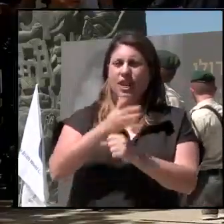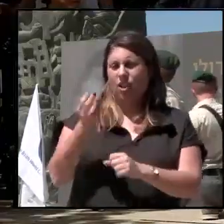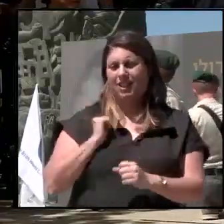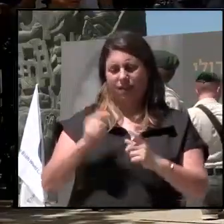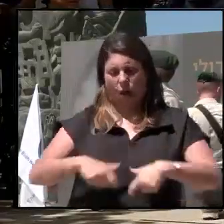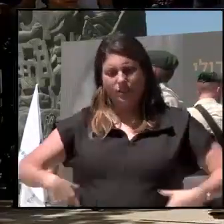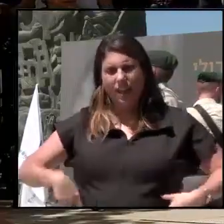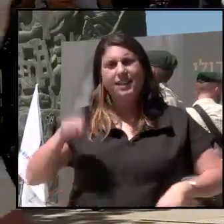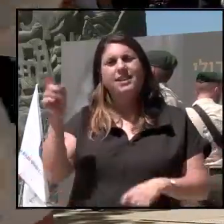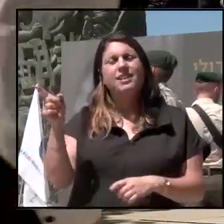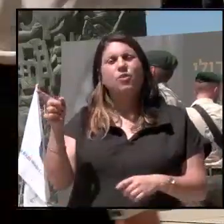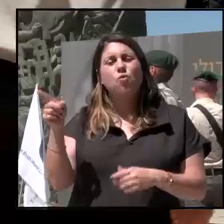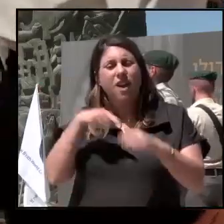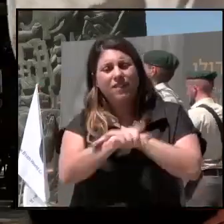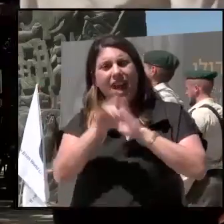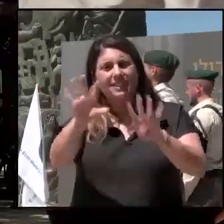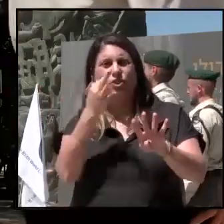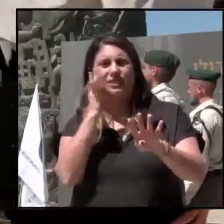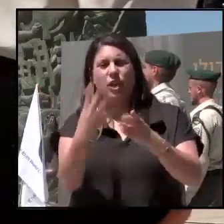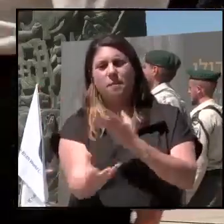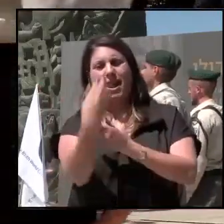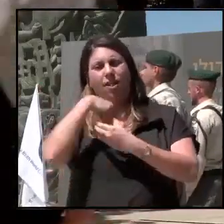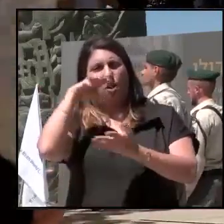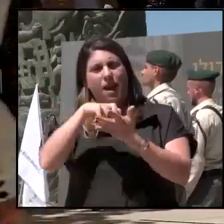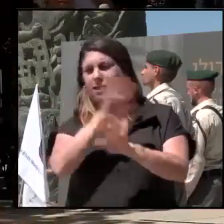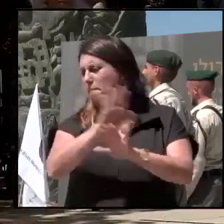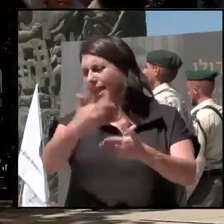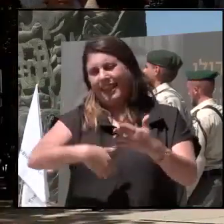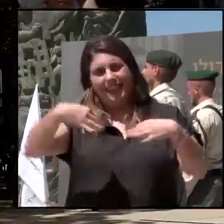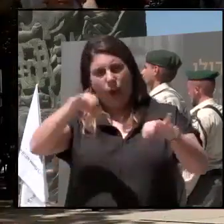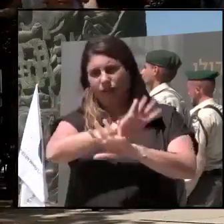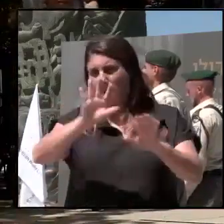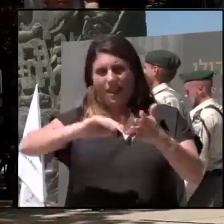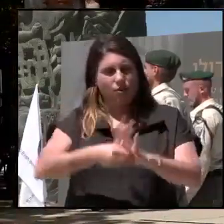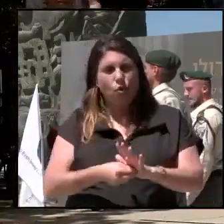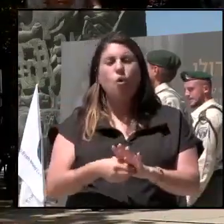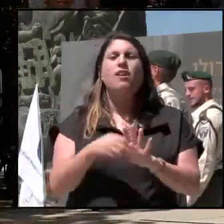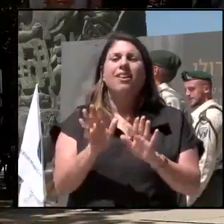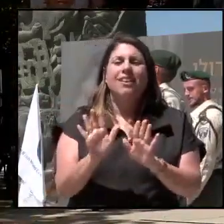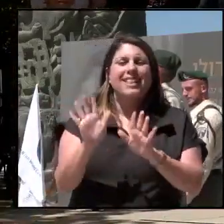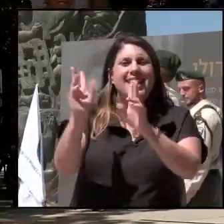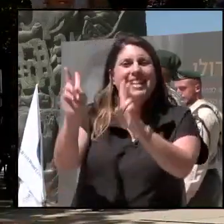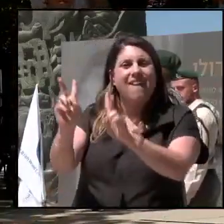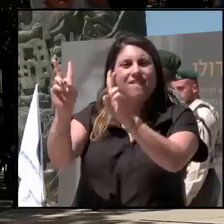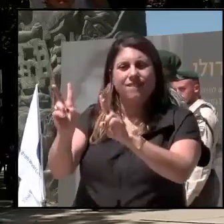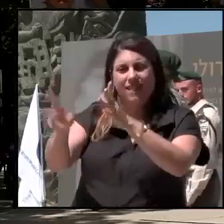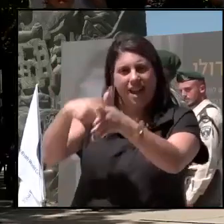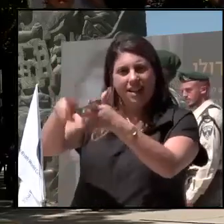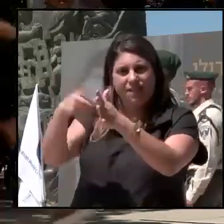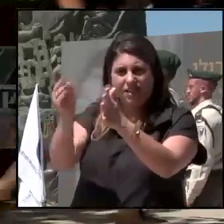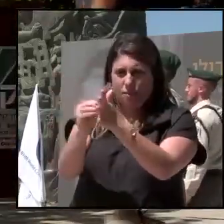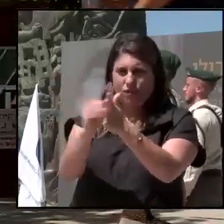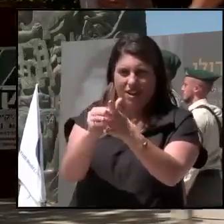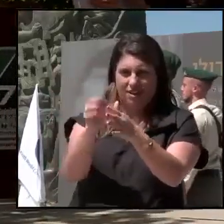ההונגרי, הבריח 9 צעירים לתוך המחנה ללא ניירות וללא אישור. עיכב קרונות רכבת שהוזמנו כדי להעביר את יושבי המחנה